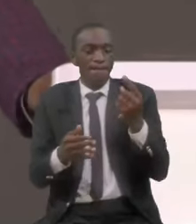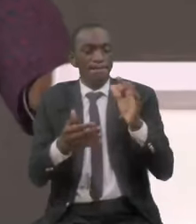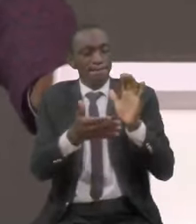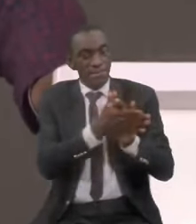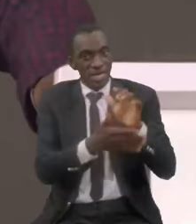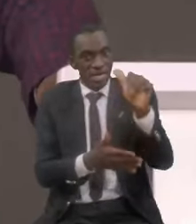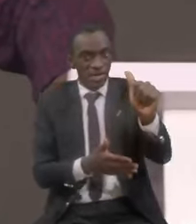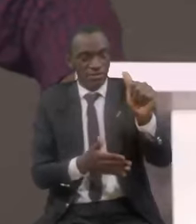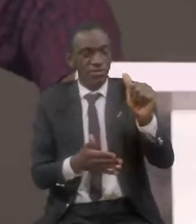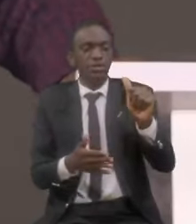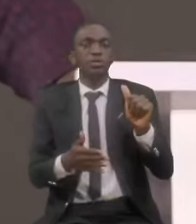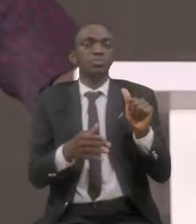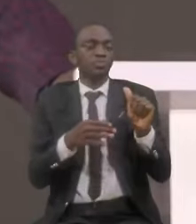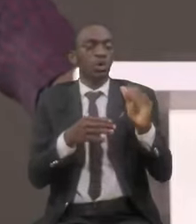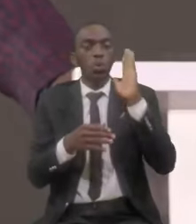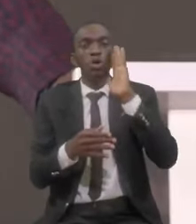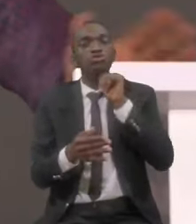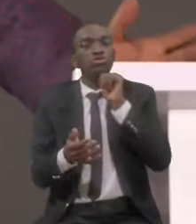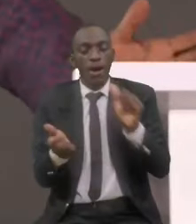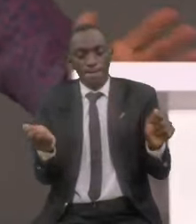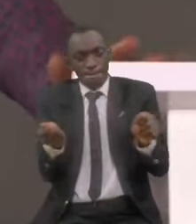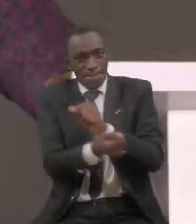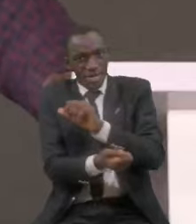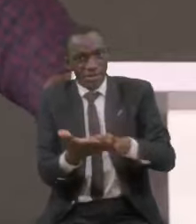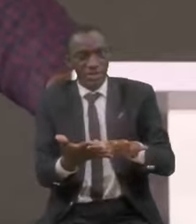ne périsse pas, mais qu'il ait la vie